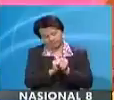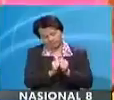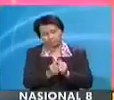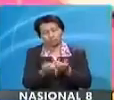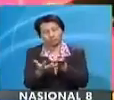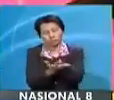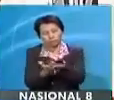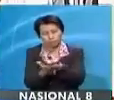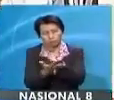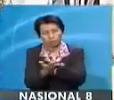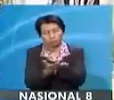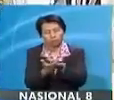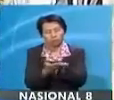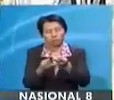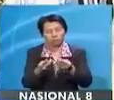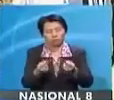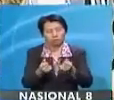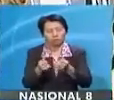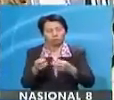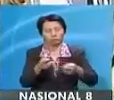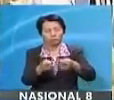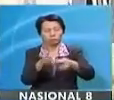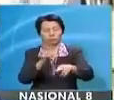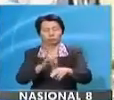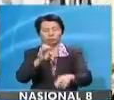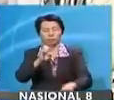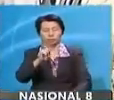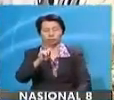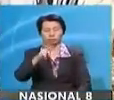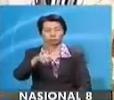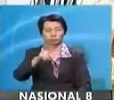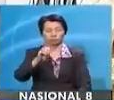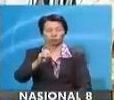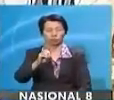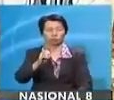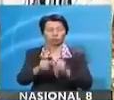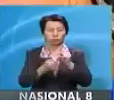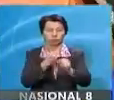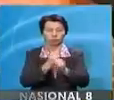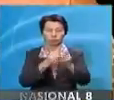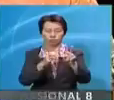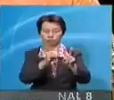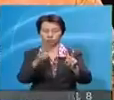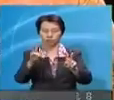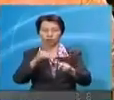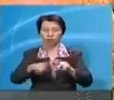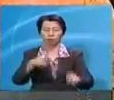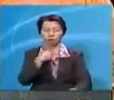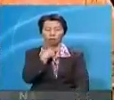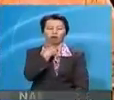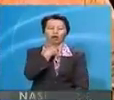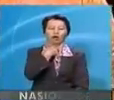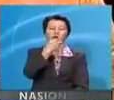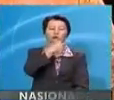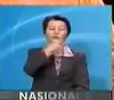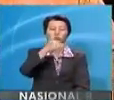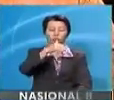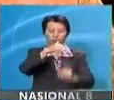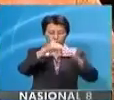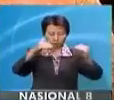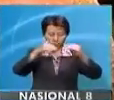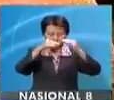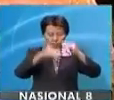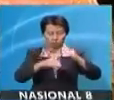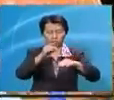penapisan minyak Bijan Twins Rivers Technologies ETGO pada 2007, namun ia terjejas teruk akibat margin lebih rendah